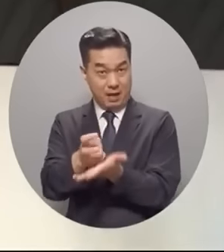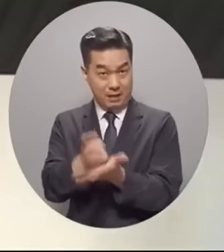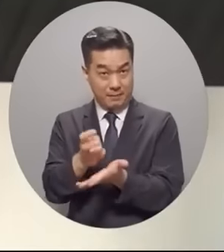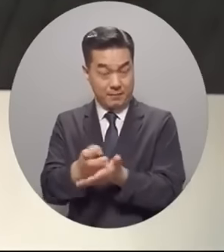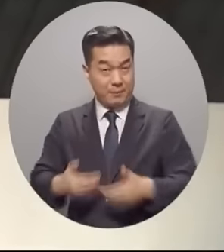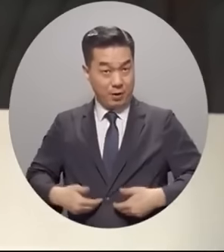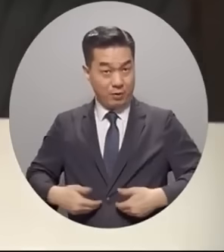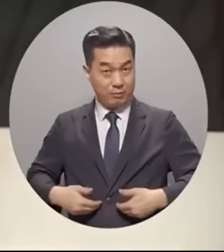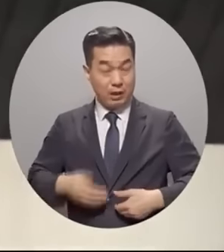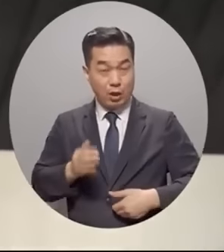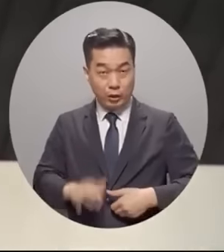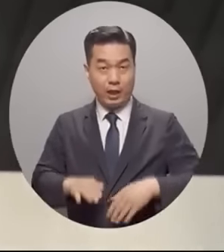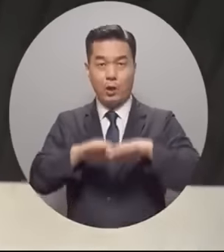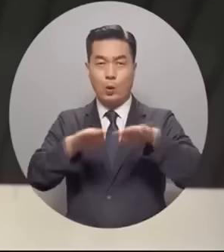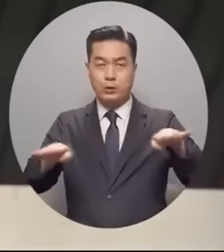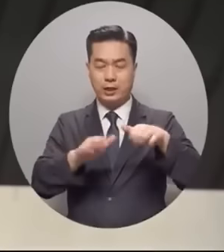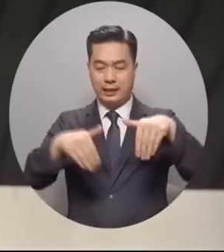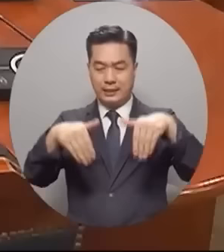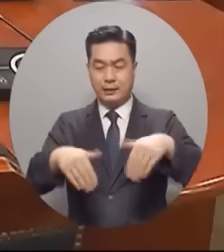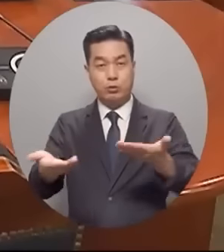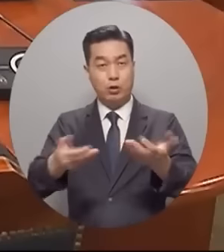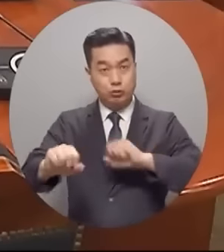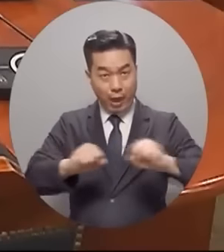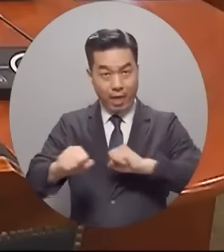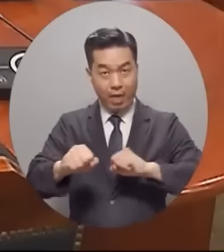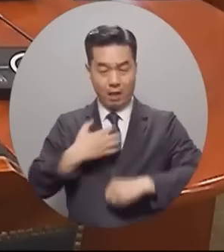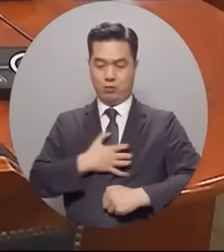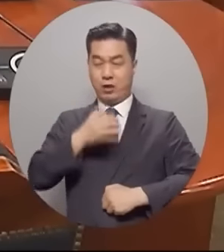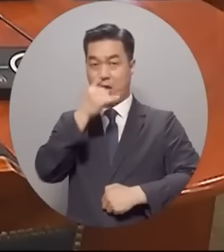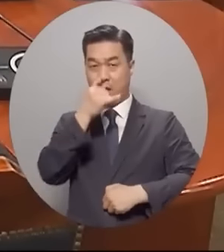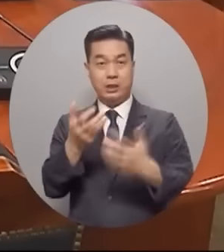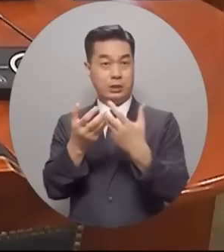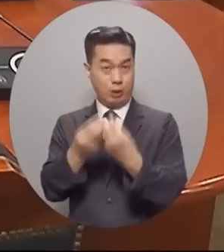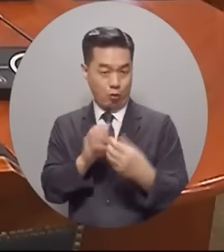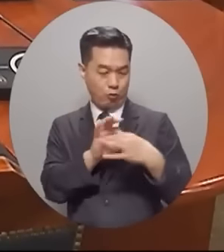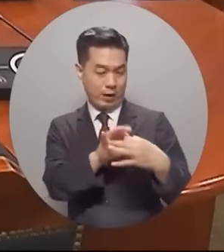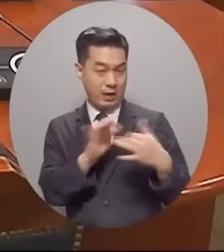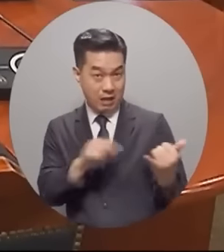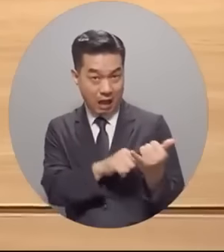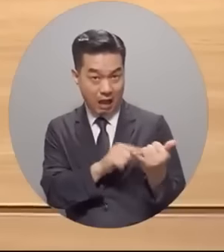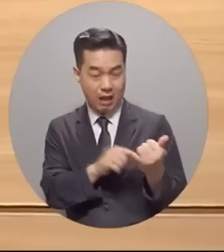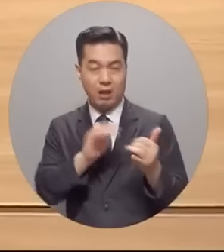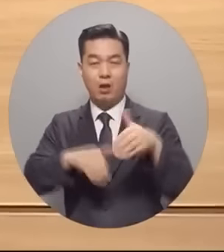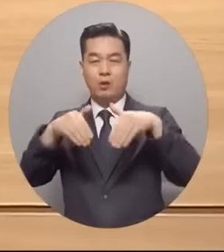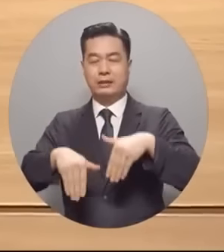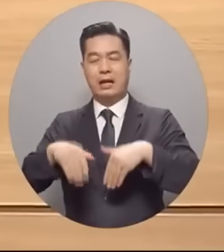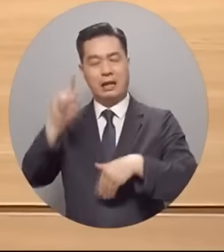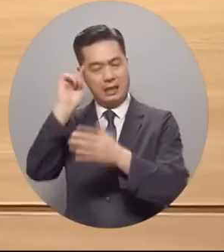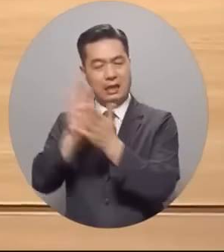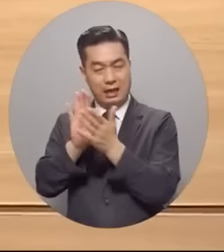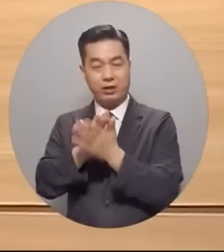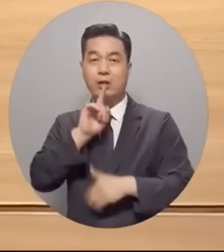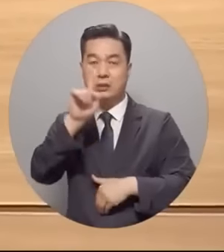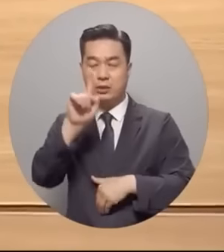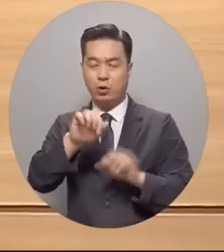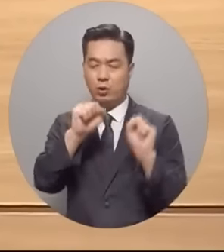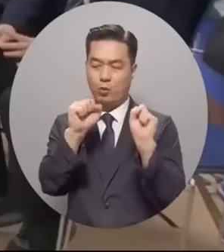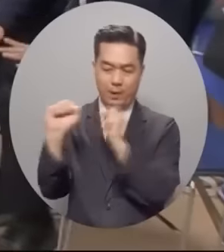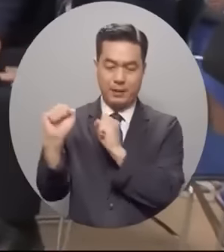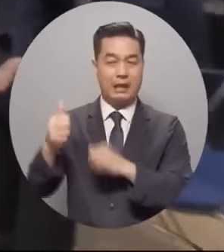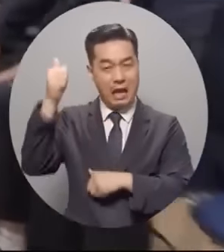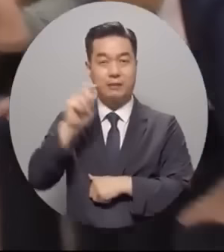등에는 공정한 직무 수행을 저해 할 우려가 있는 직무 관련자에 대해선 공직자 스스로 신고 회피하도록 되